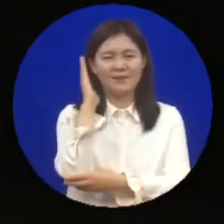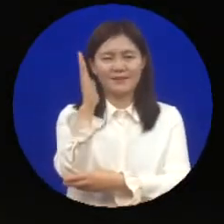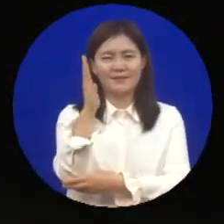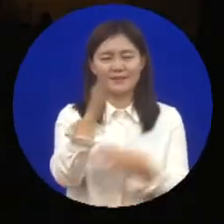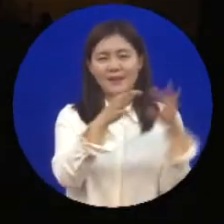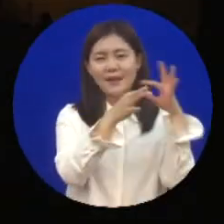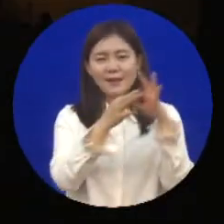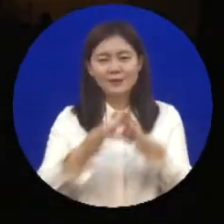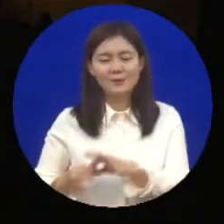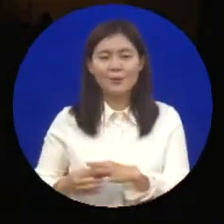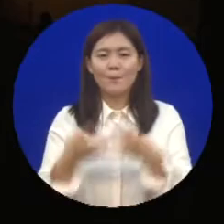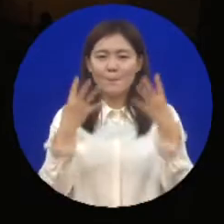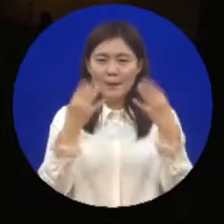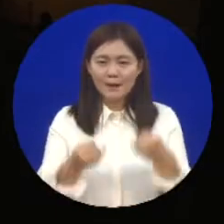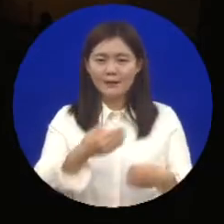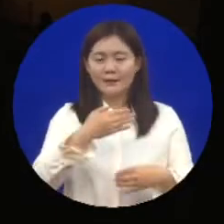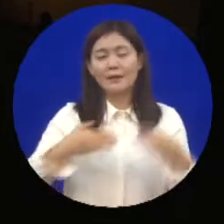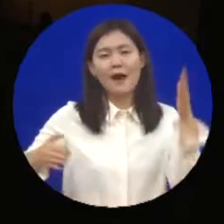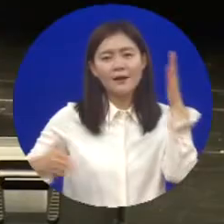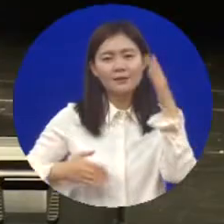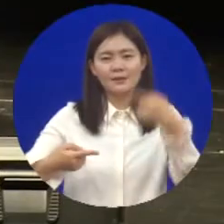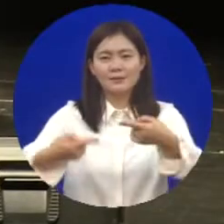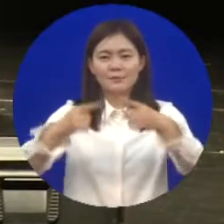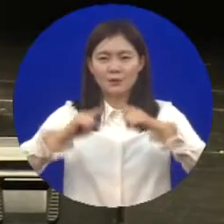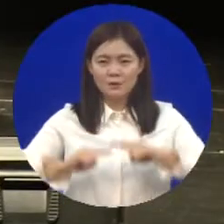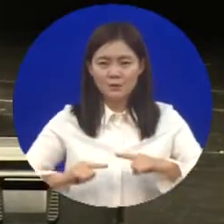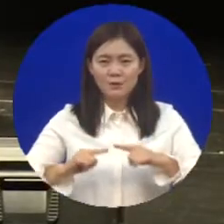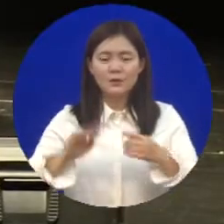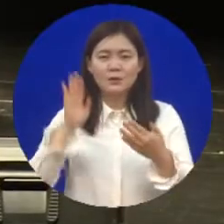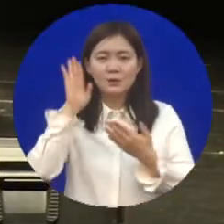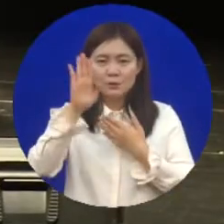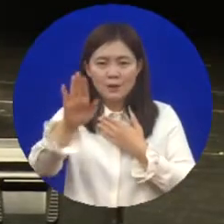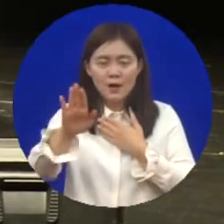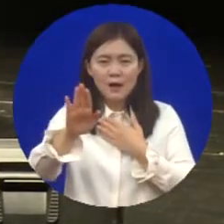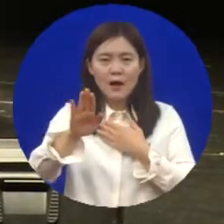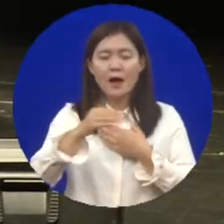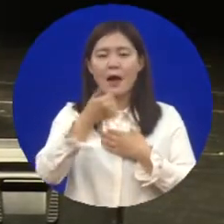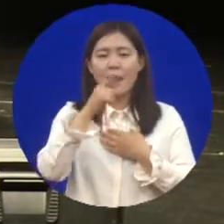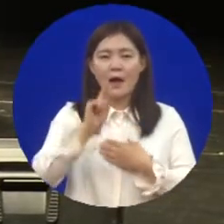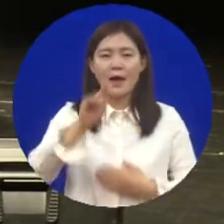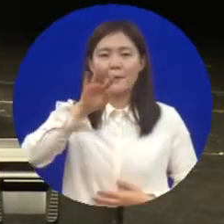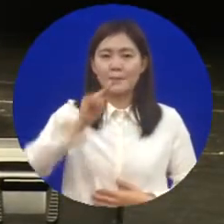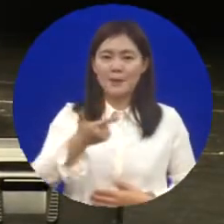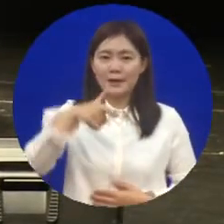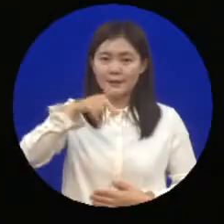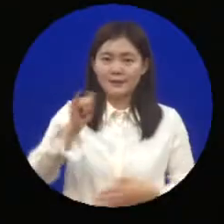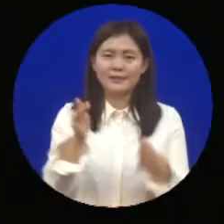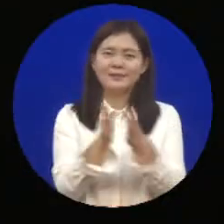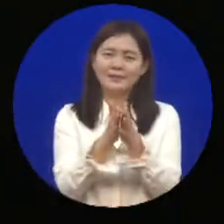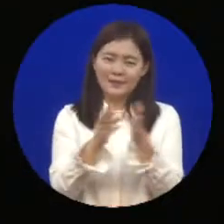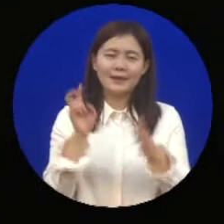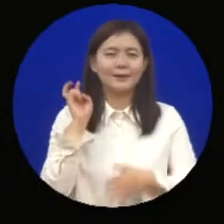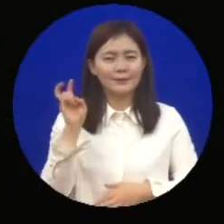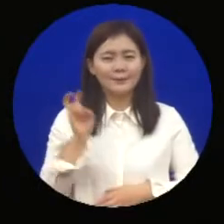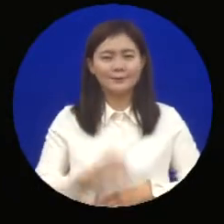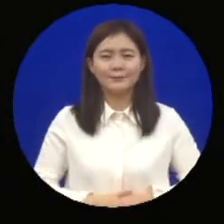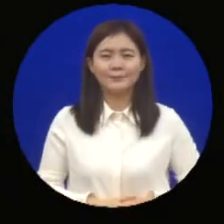강의가 이어졌습니다. 시는 더 많은 학생들이 참여할 수 있도록 진로 뮤지컬 강연을 하반기에도 실시할